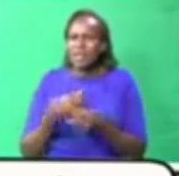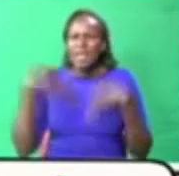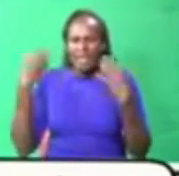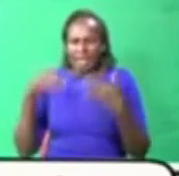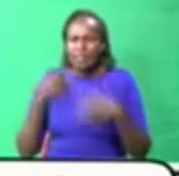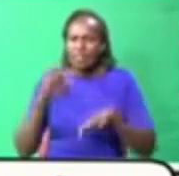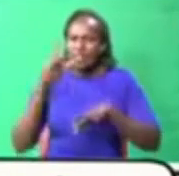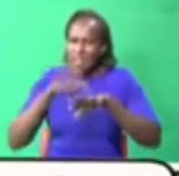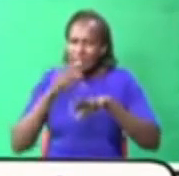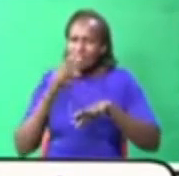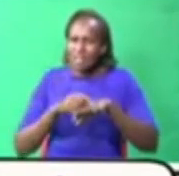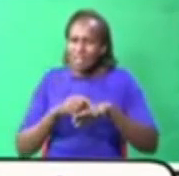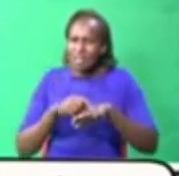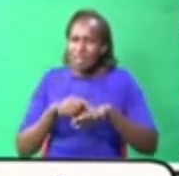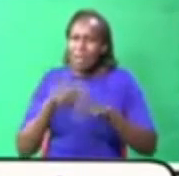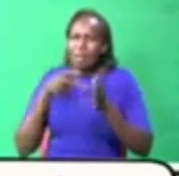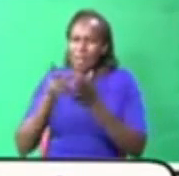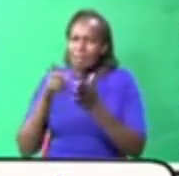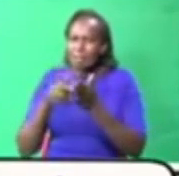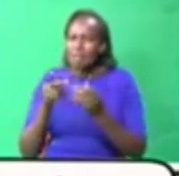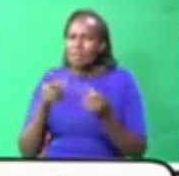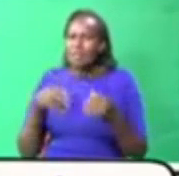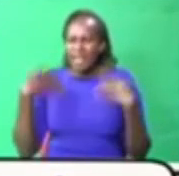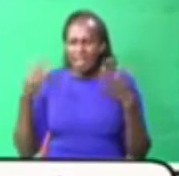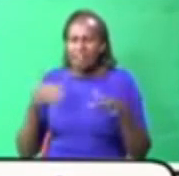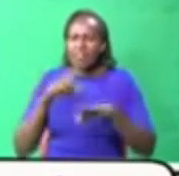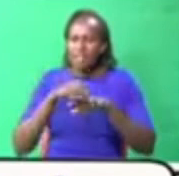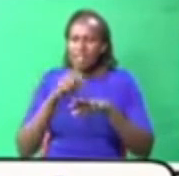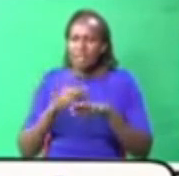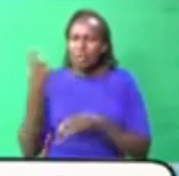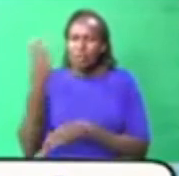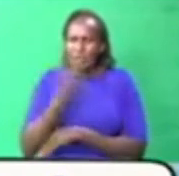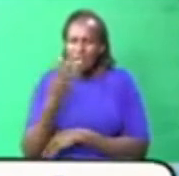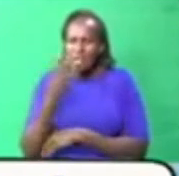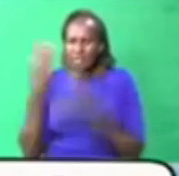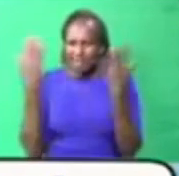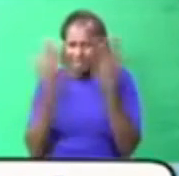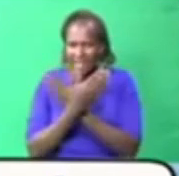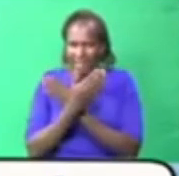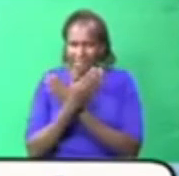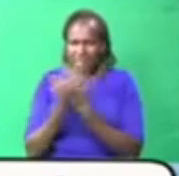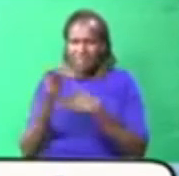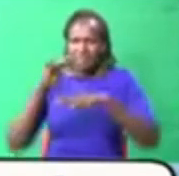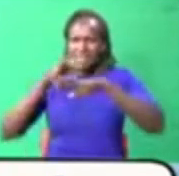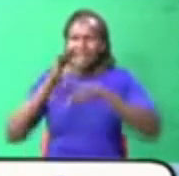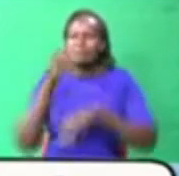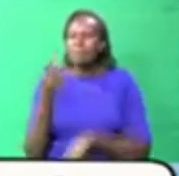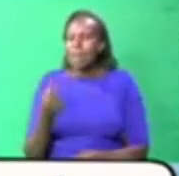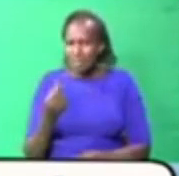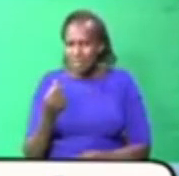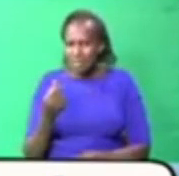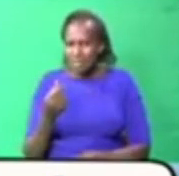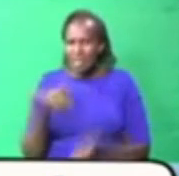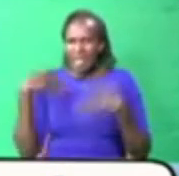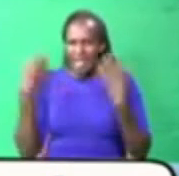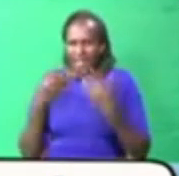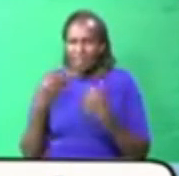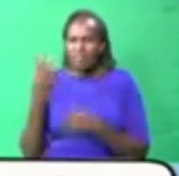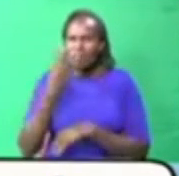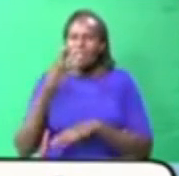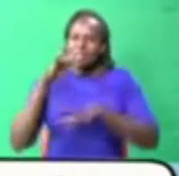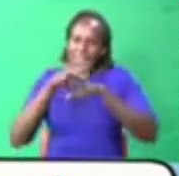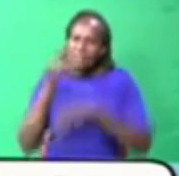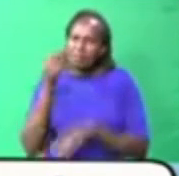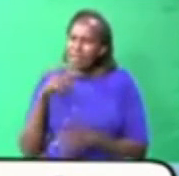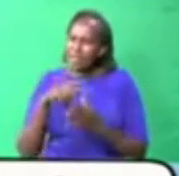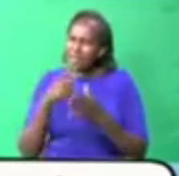tu ile pesa nilikuwa nalipa kulipa every Thursday. Wednesday night agetuma pesa. Wednesday night anatuma pesa.